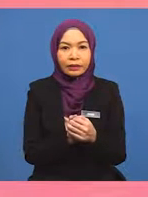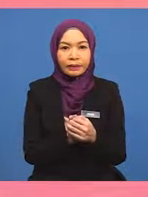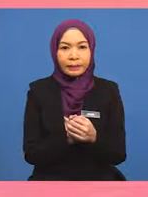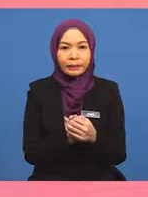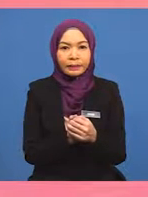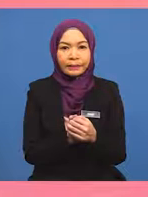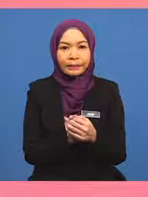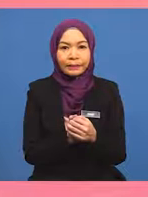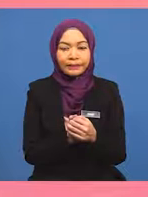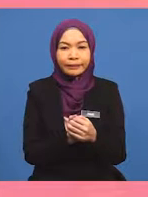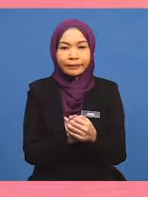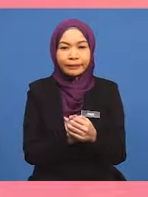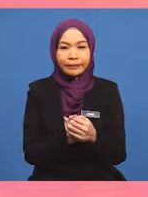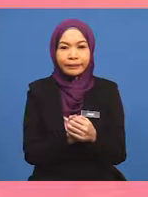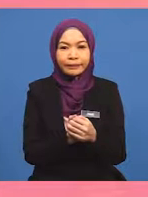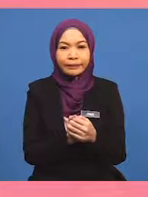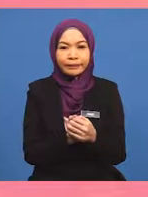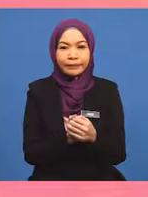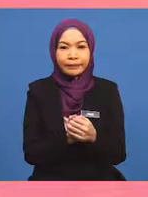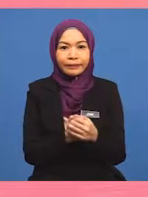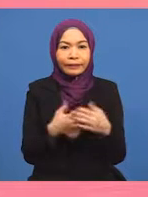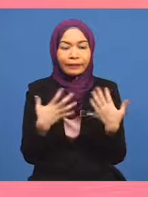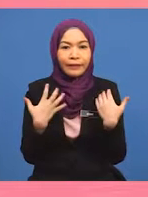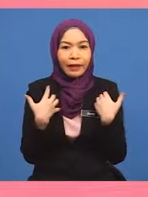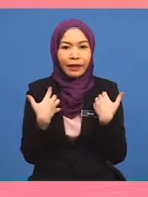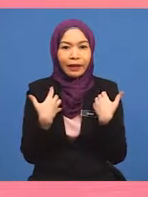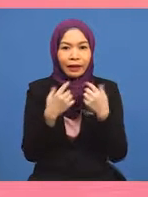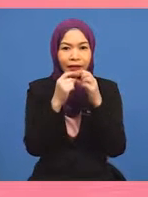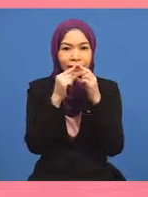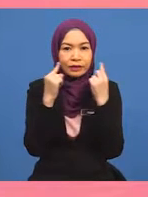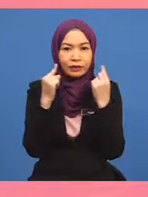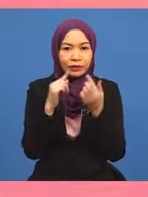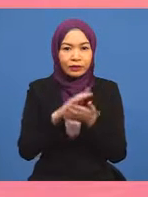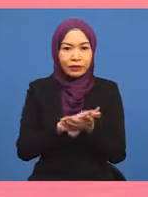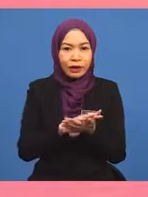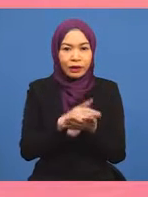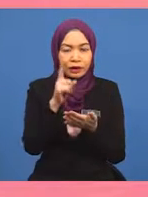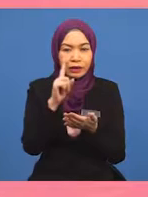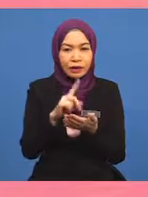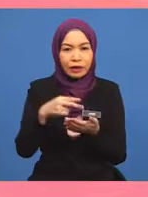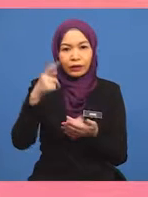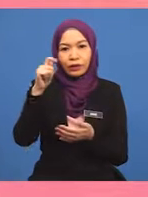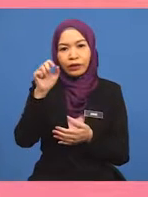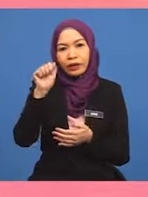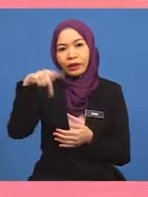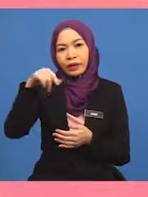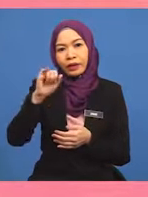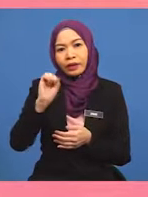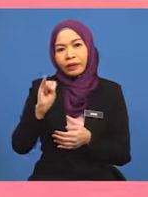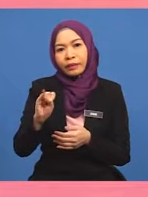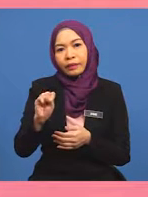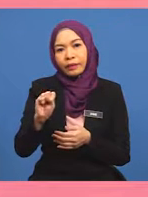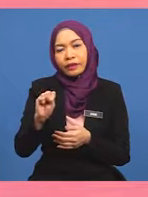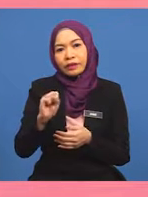Tambahan kain penapis digunakan bagi menambahkan lagi fungsi